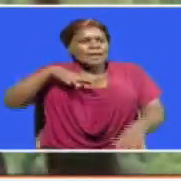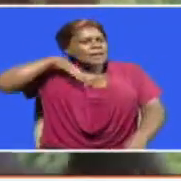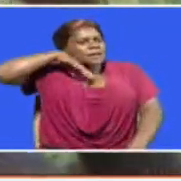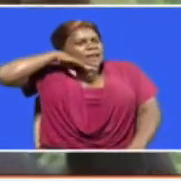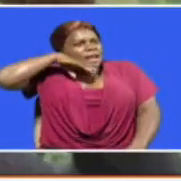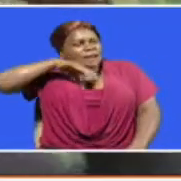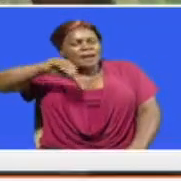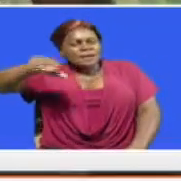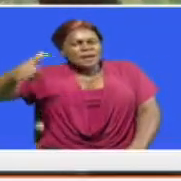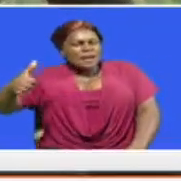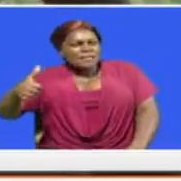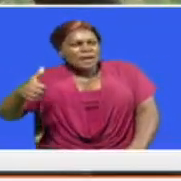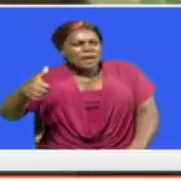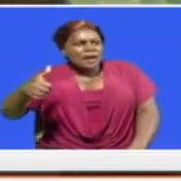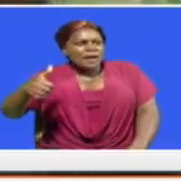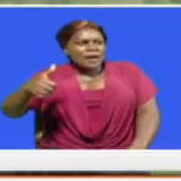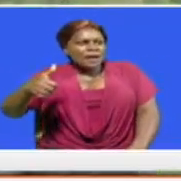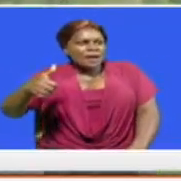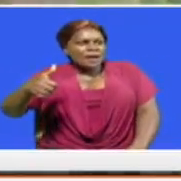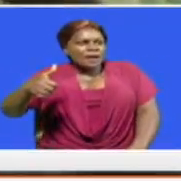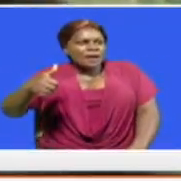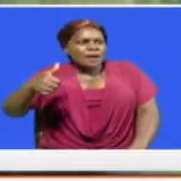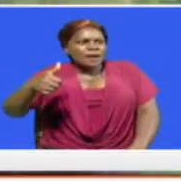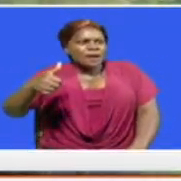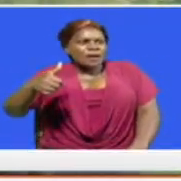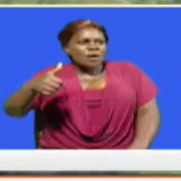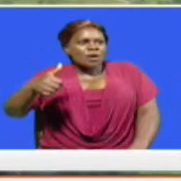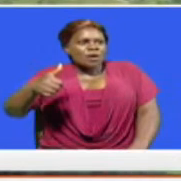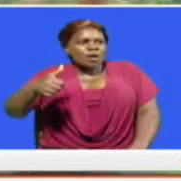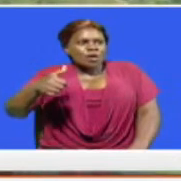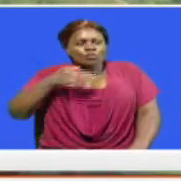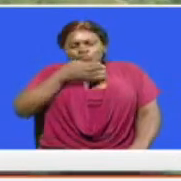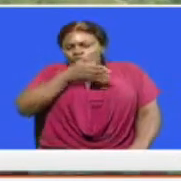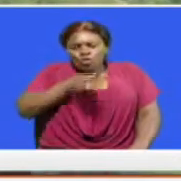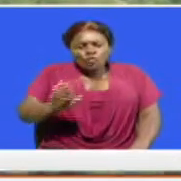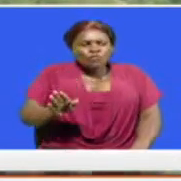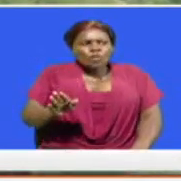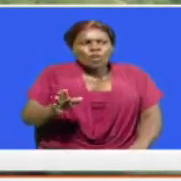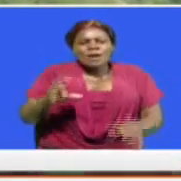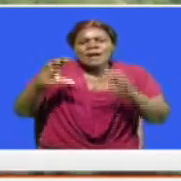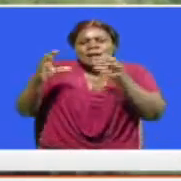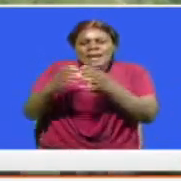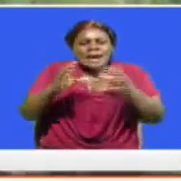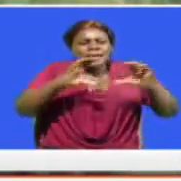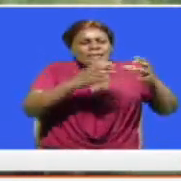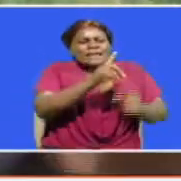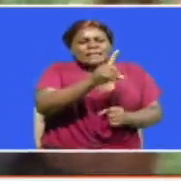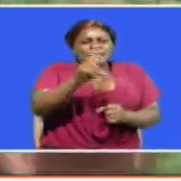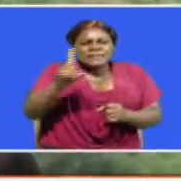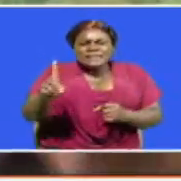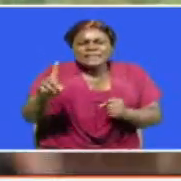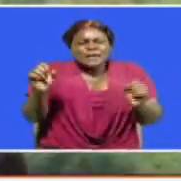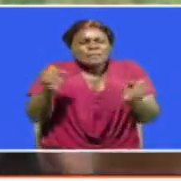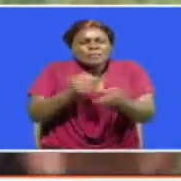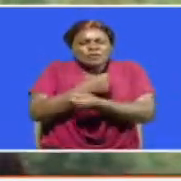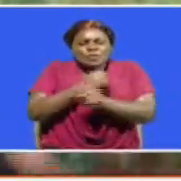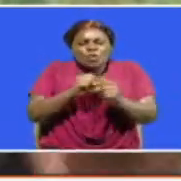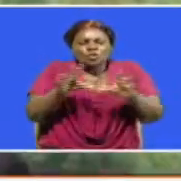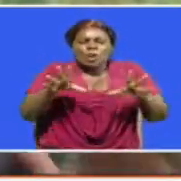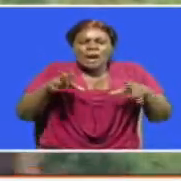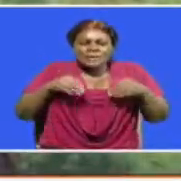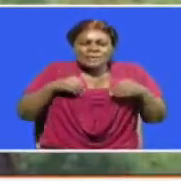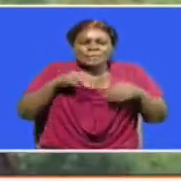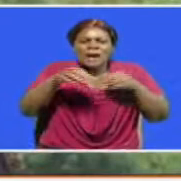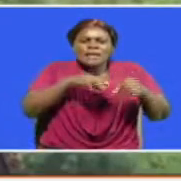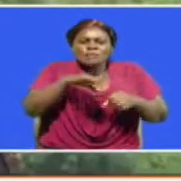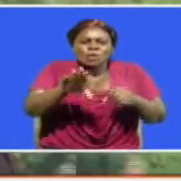kuna clan ambaye clan yao ambaye totem yao ni ndovu. Hawa clans kila mtu hawezi kubali mnyama wao kuchezewa